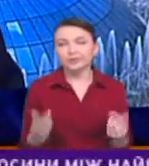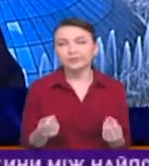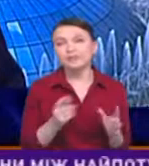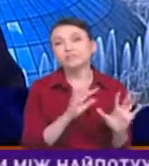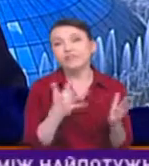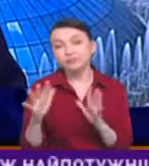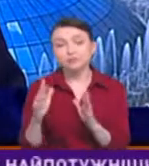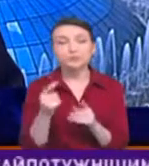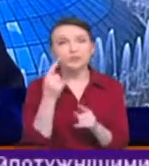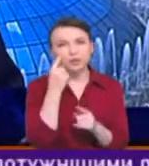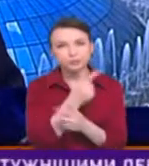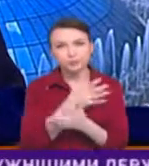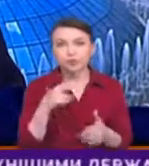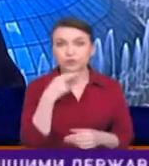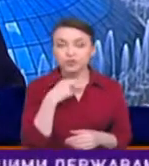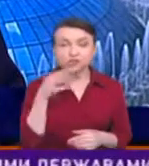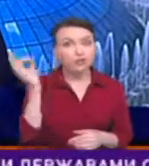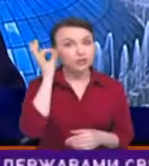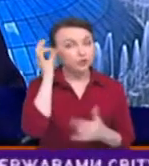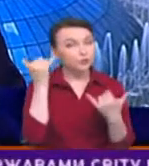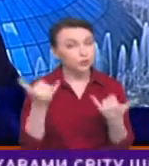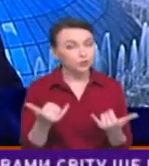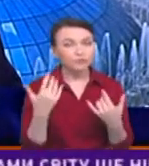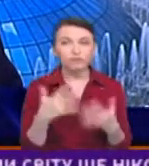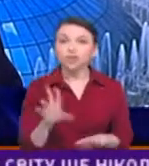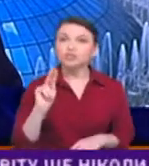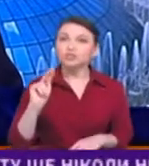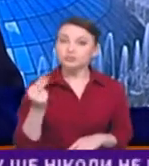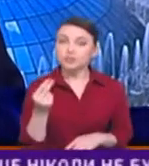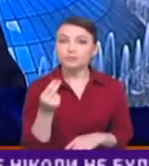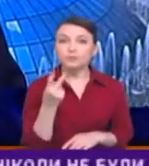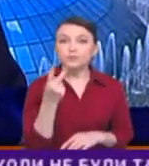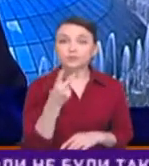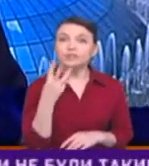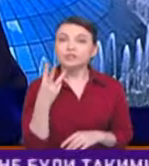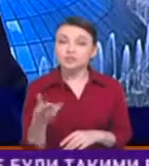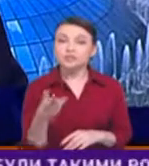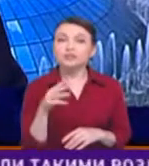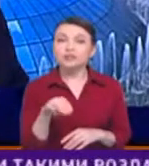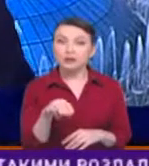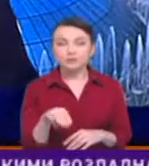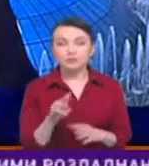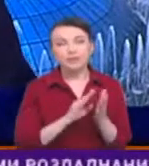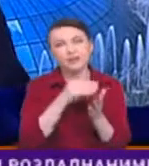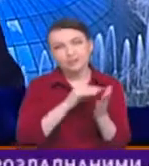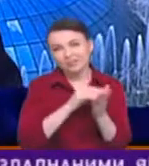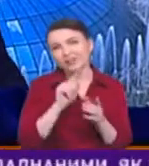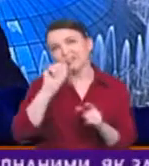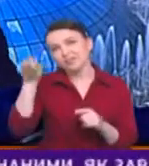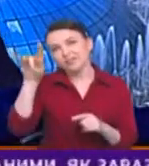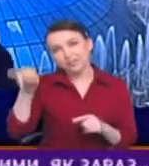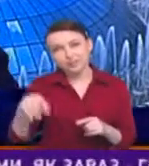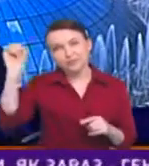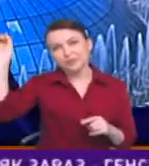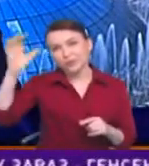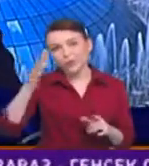всіх найбільш уважних, нагадаю, що сьогодні, слава Богу, вже четвер. І 23 травня на календарях, за вікнами,